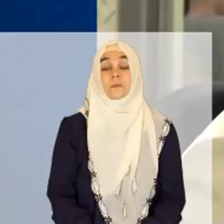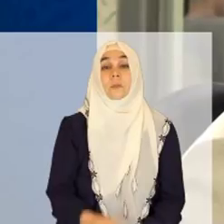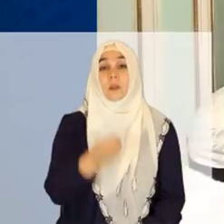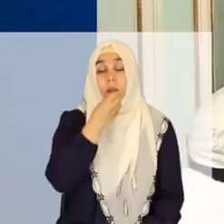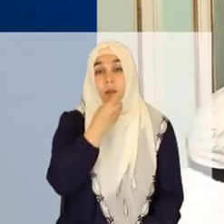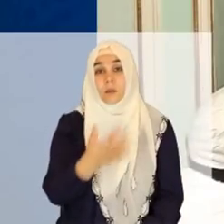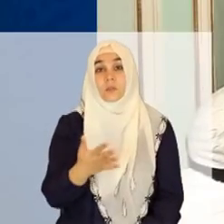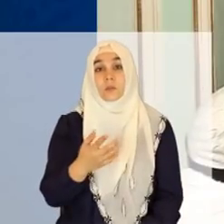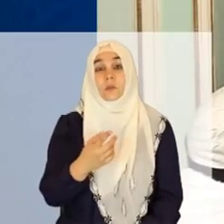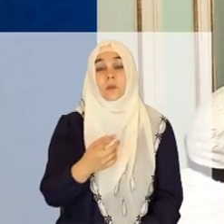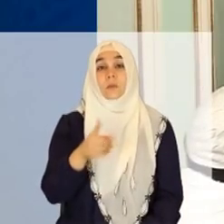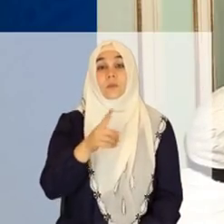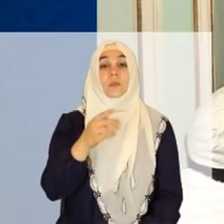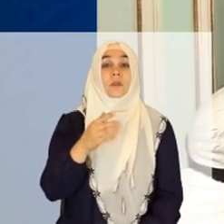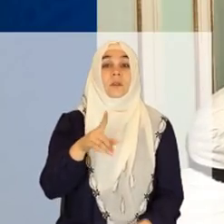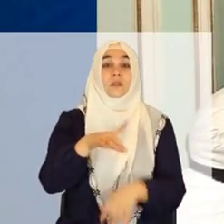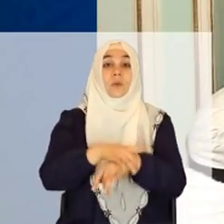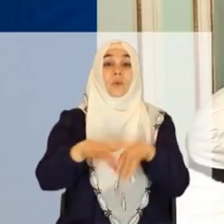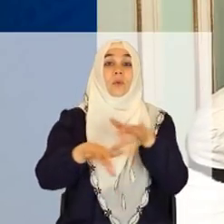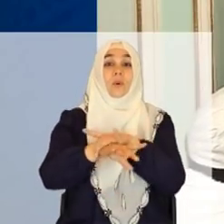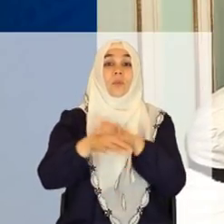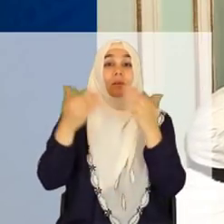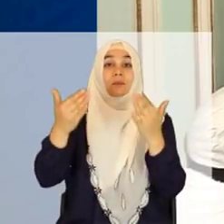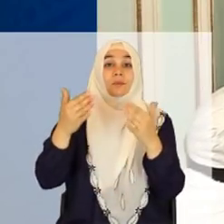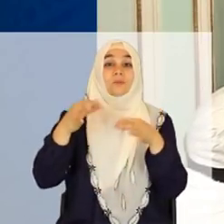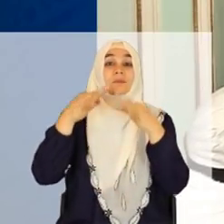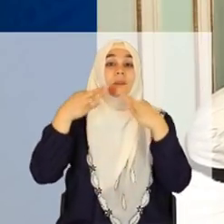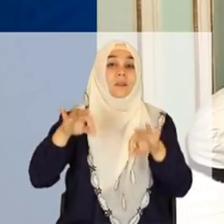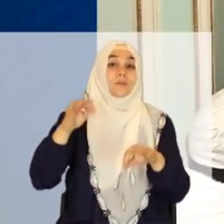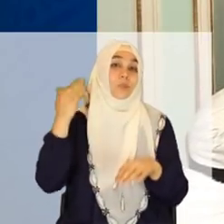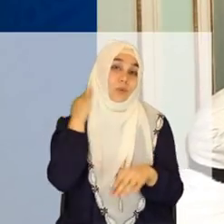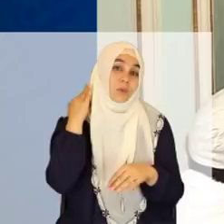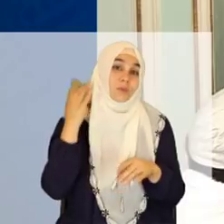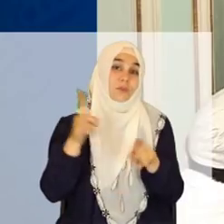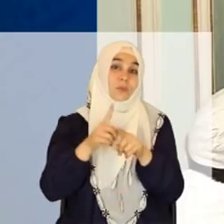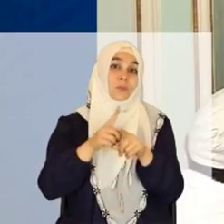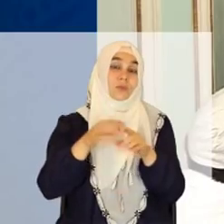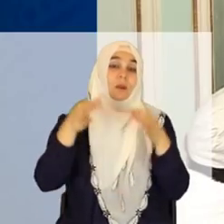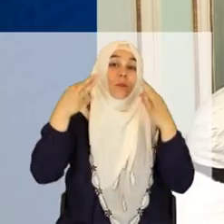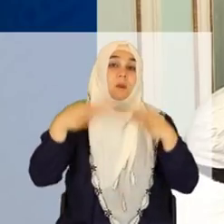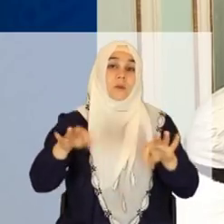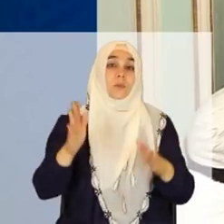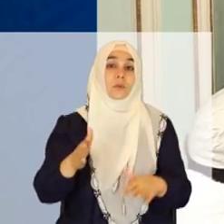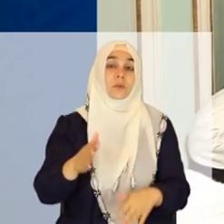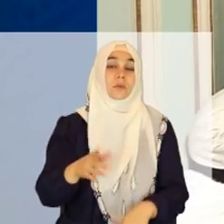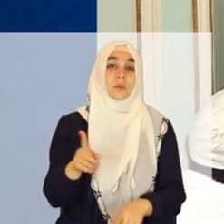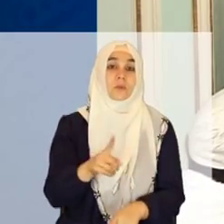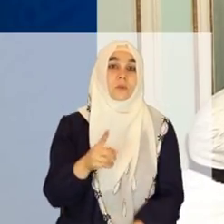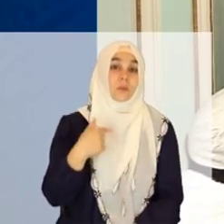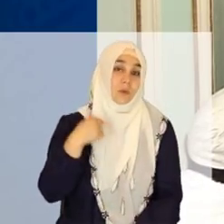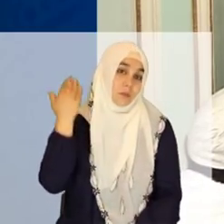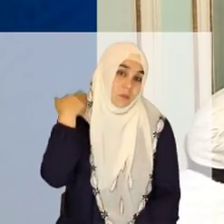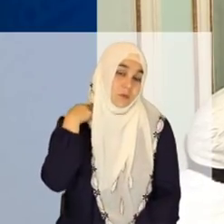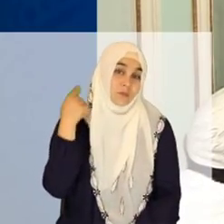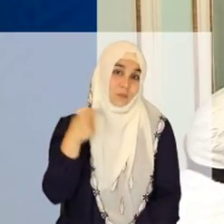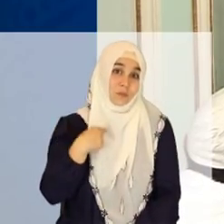Bo'lmasa dedilar, bir qul ozod qilasan. Arabchada raqaba deydi. Bir bo'yinni ozod qilasan. Davdilar, haligi odam o'zini bo'yniga